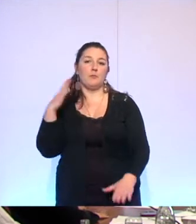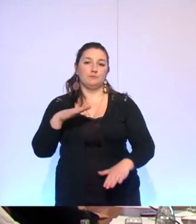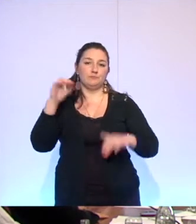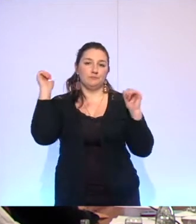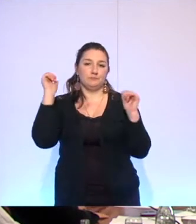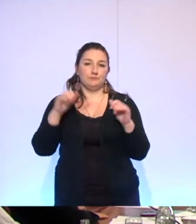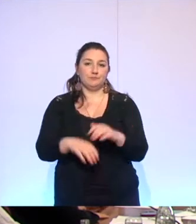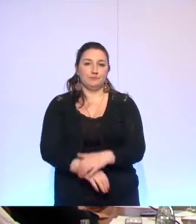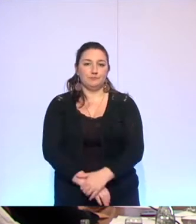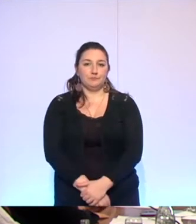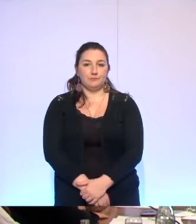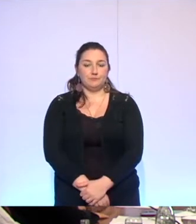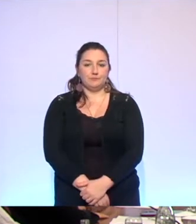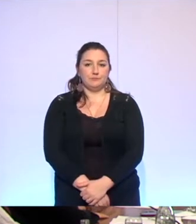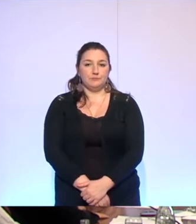Abstention.